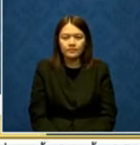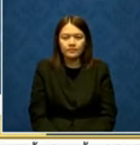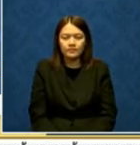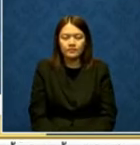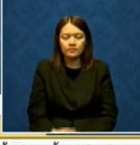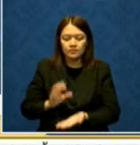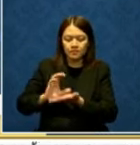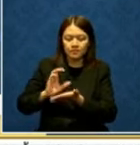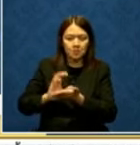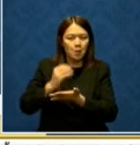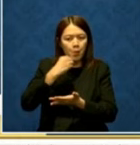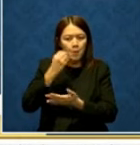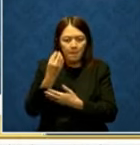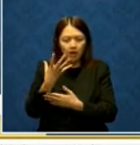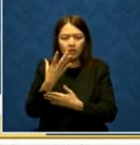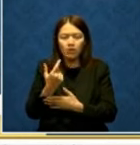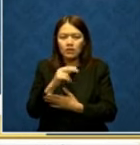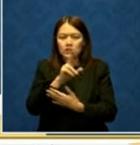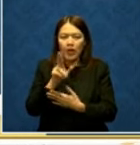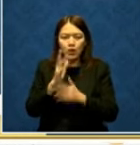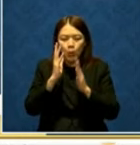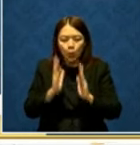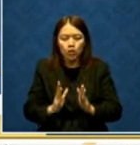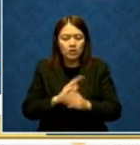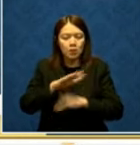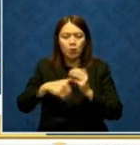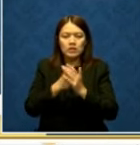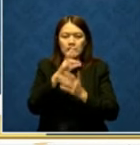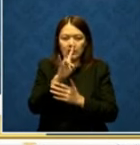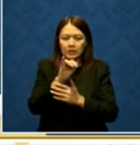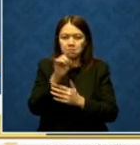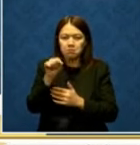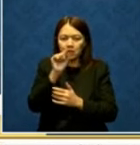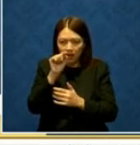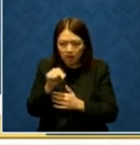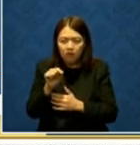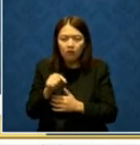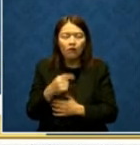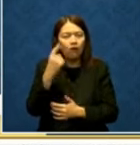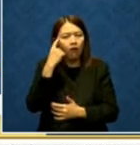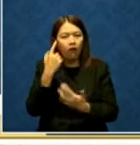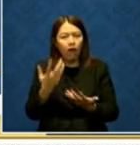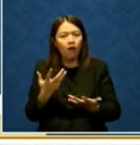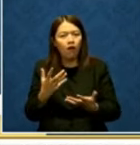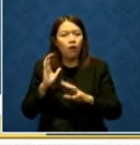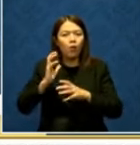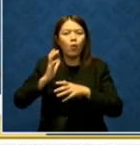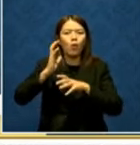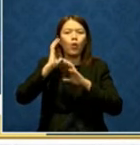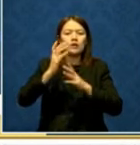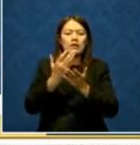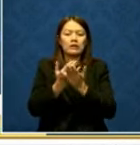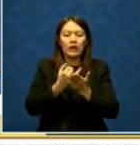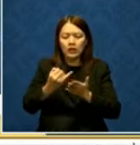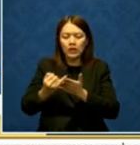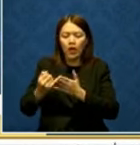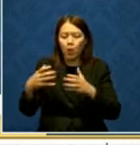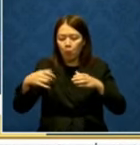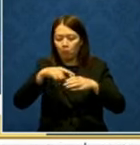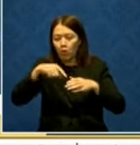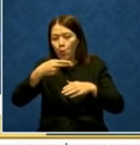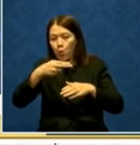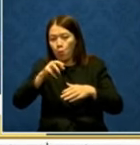งบประมาณส่วนใหญ่ถูกใช้ไปกับบุคลากรเกือบร้อยละ 70นะครับเป็นไปได้หรือไม่ว่าท่านจะทบทวนการใช้จ่ายงบประมาณในโหมดนี้นะ